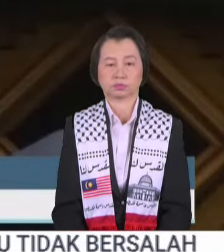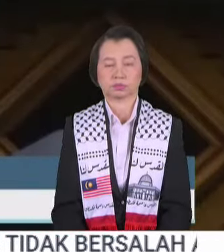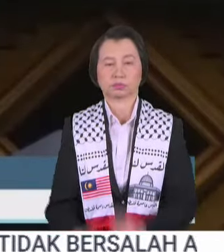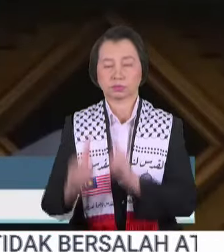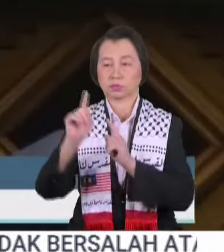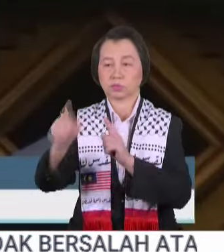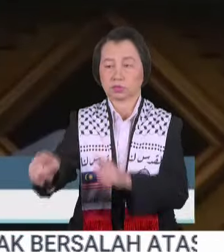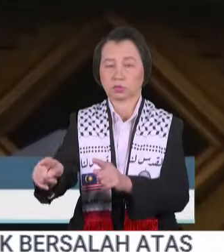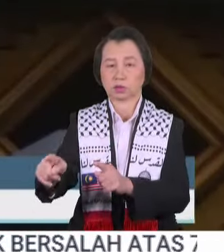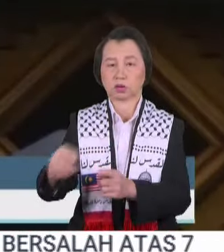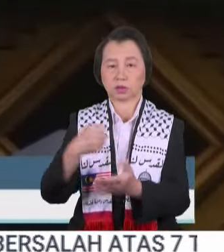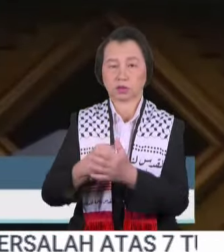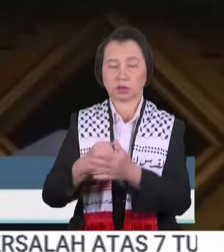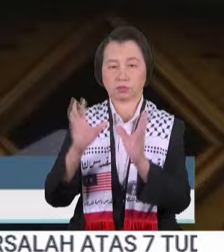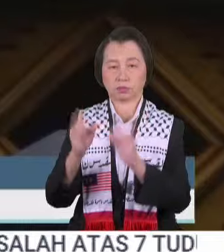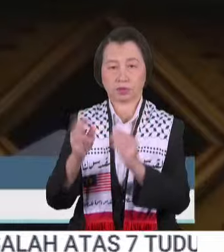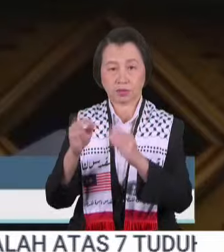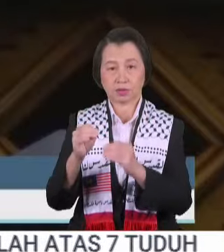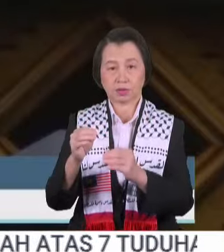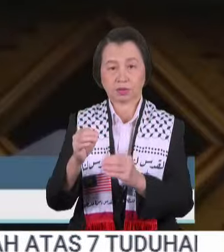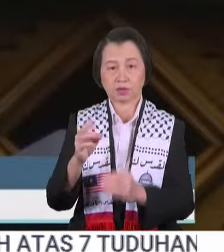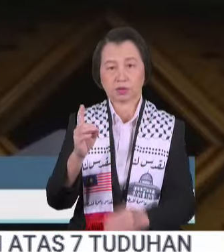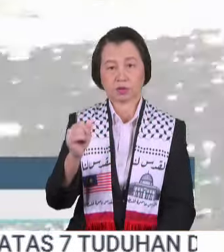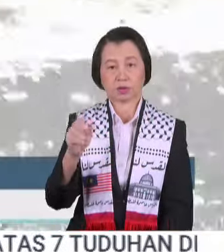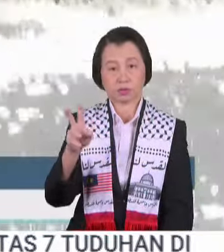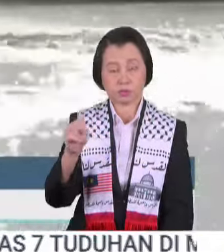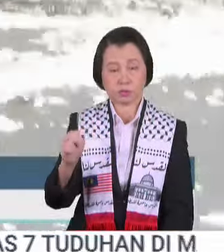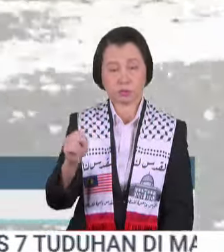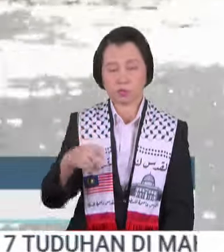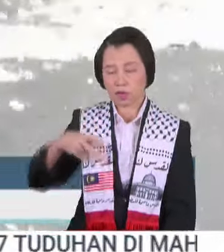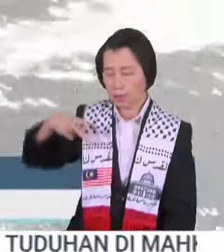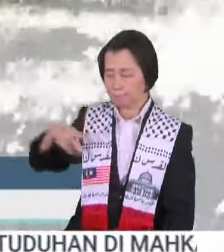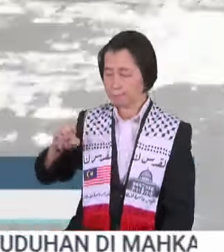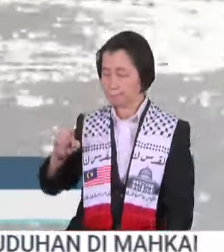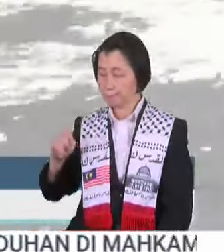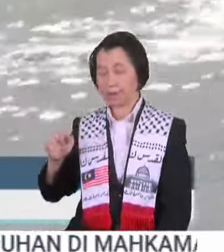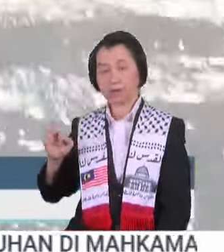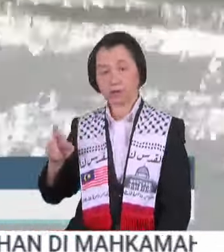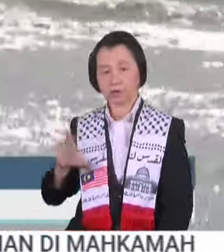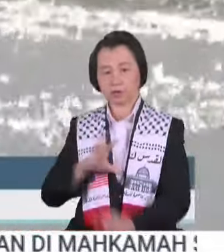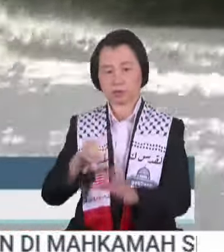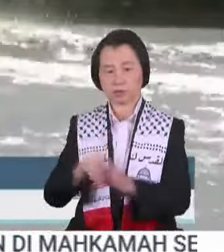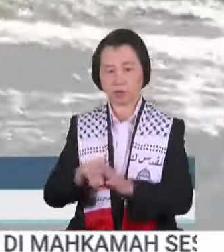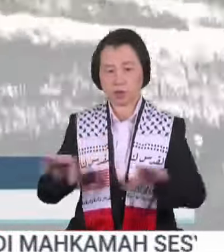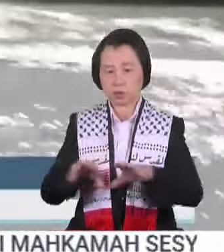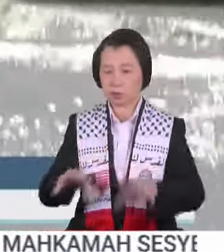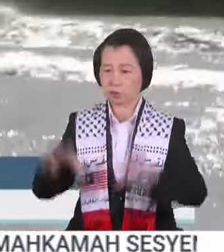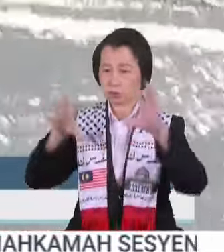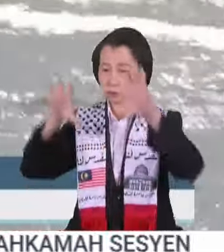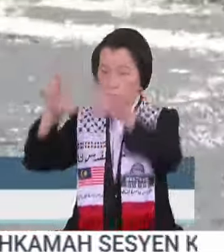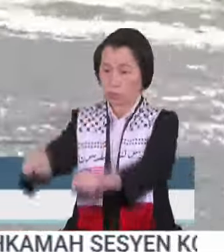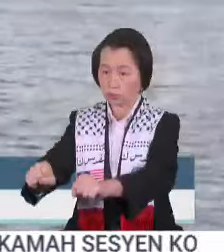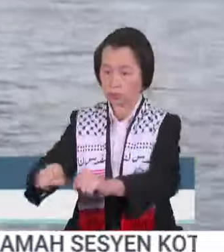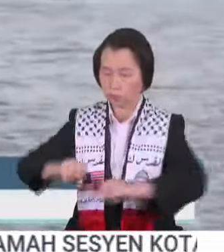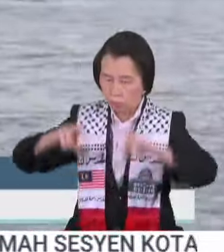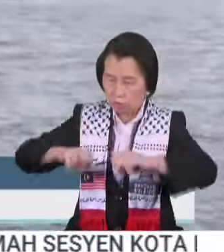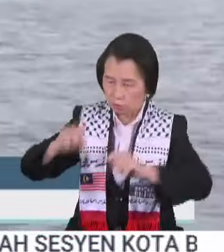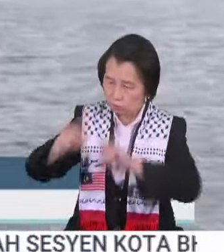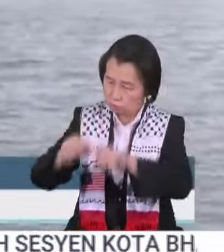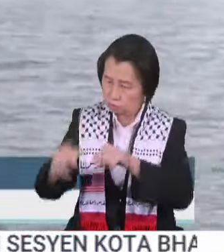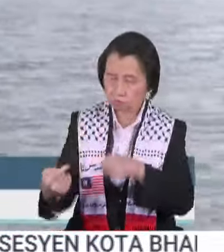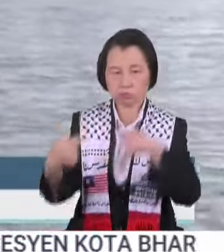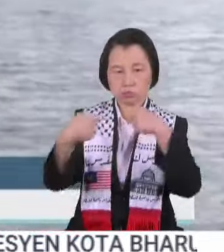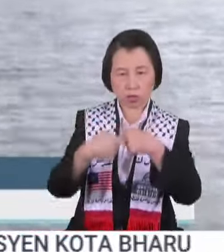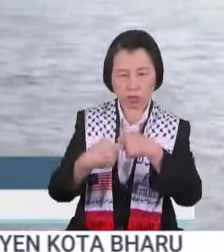Ketika menjawab soalan dalam persidangan DUN di Kota Kinabalu, Peter menjelaskan ini termasuklah membuat tangkapan, siasatan dan